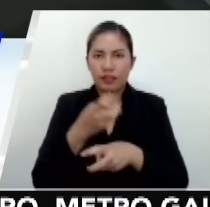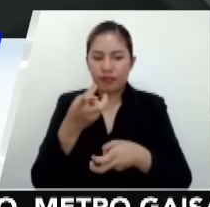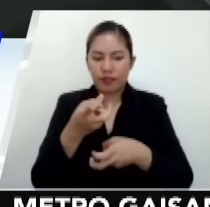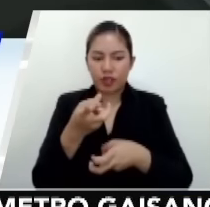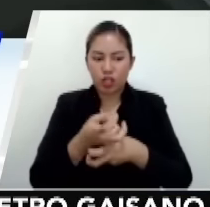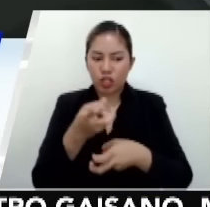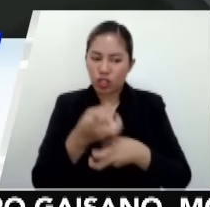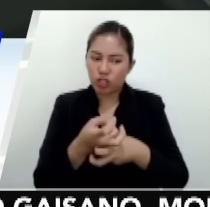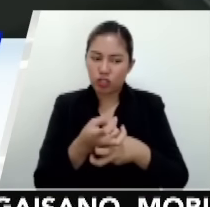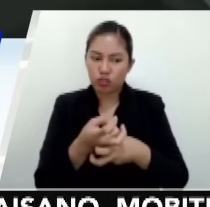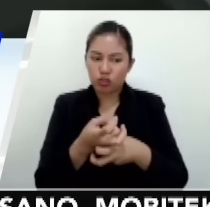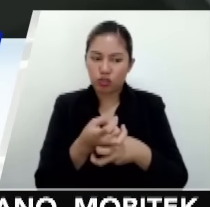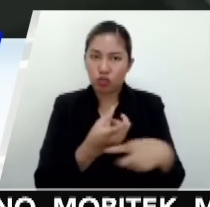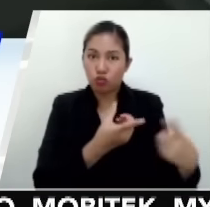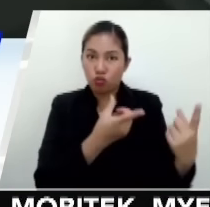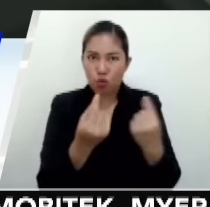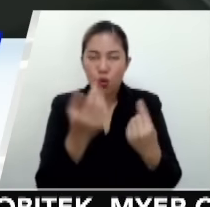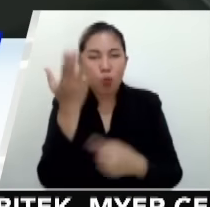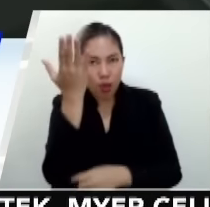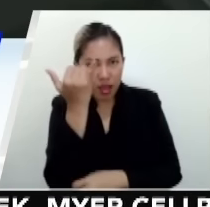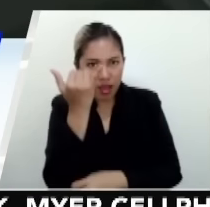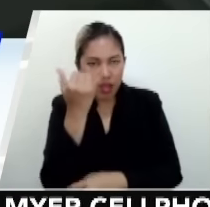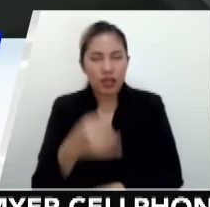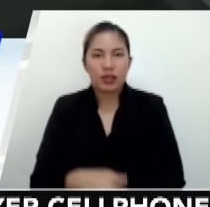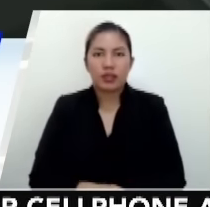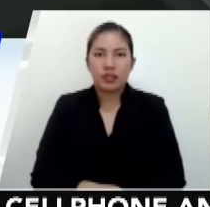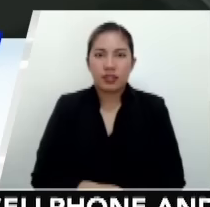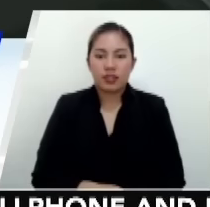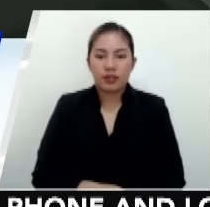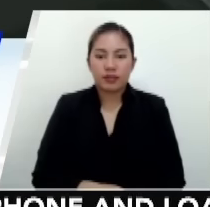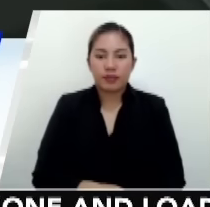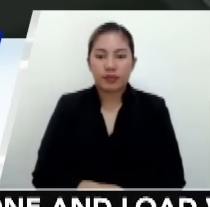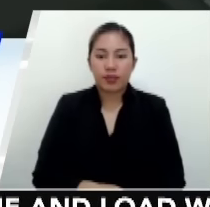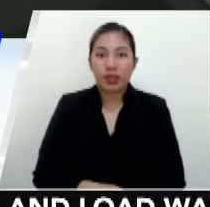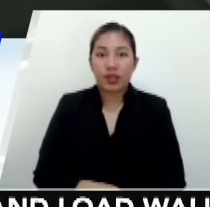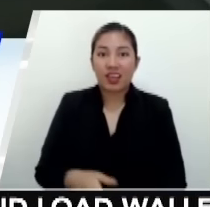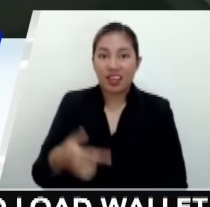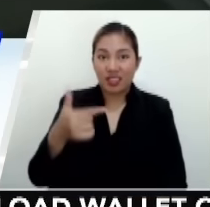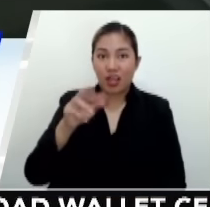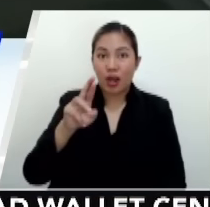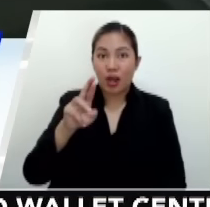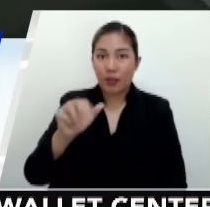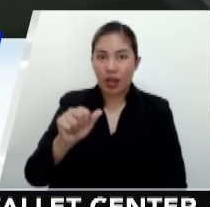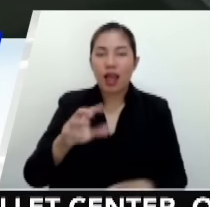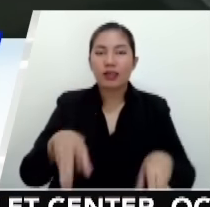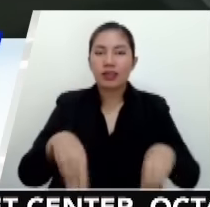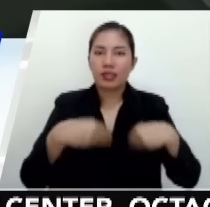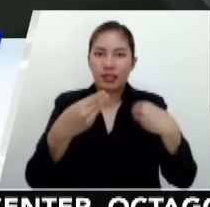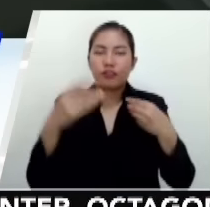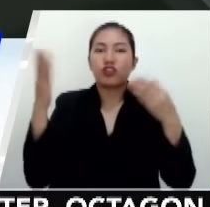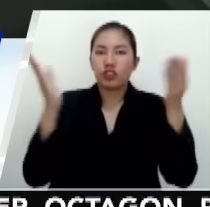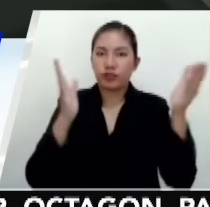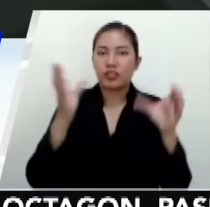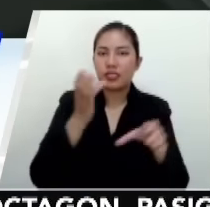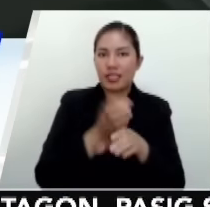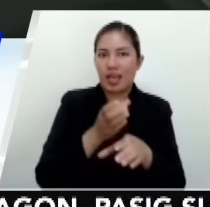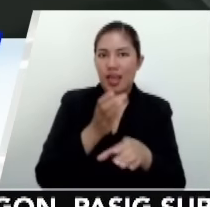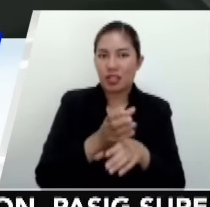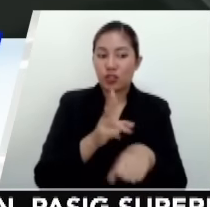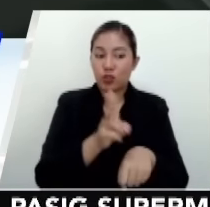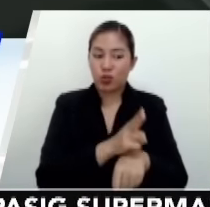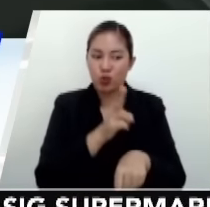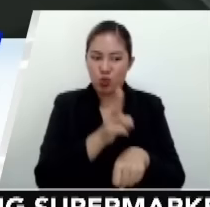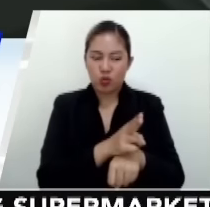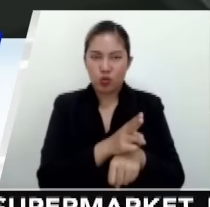dahil nag-issue na si Ma'am Garma ng isang service vehicle para gamitin ni Wesley Barayuga. At binigay